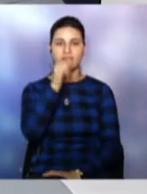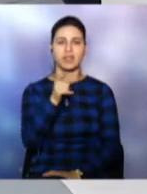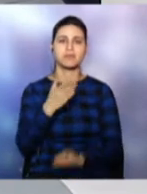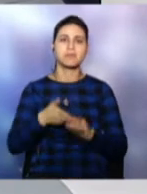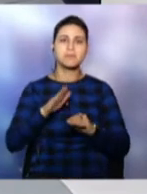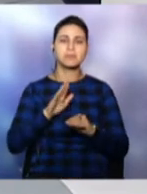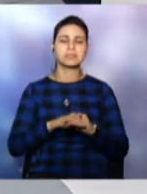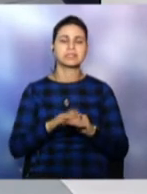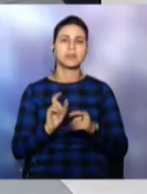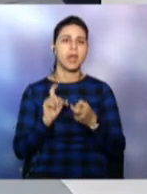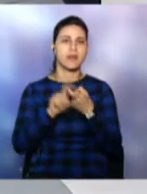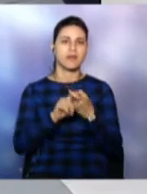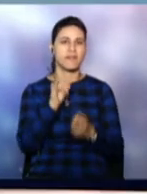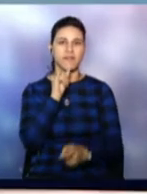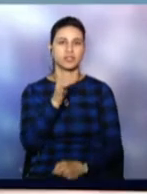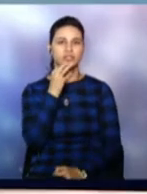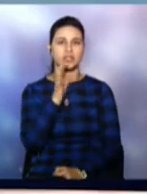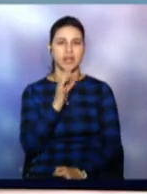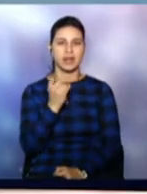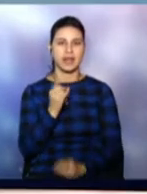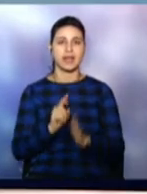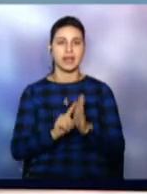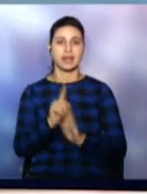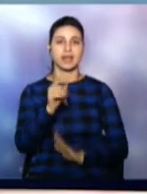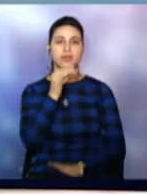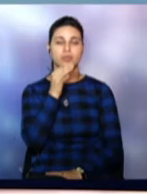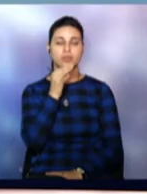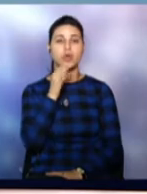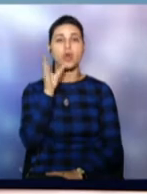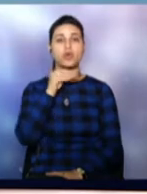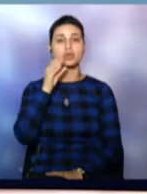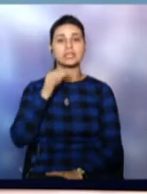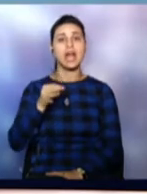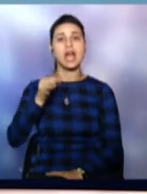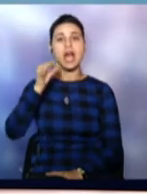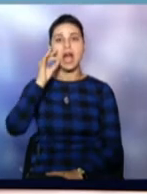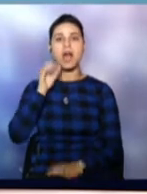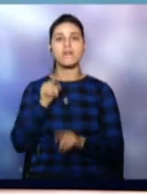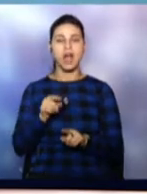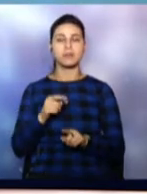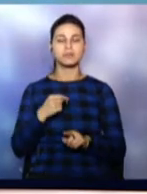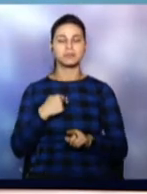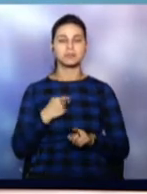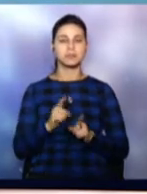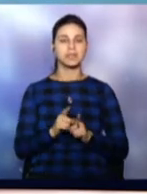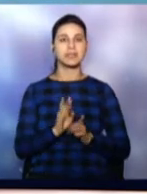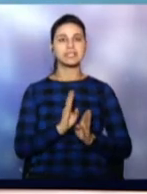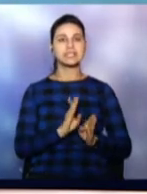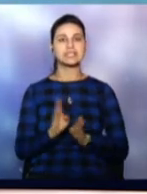მძიმე დამოკიდებულება აქვთ ჩამოყალიბებული, კოფეინის მიღება გარკვეულ რიტუალურ ქცევასთან